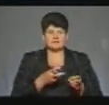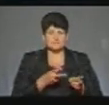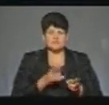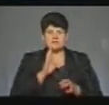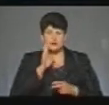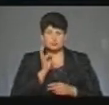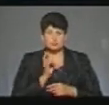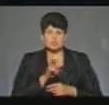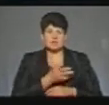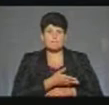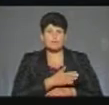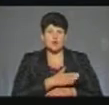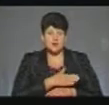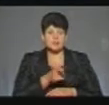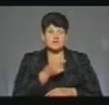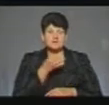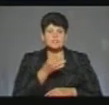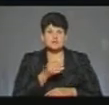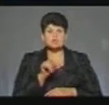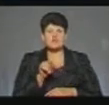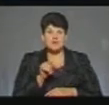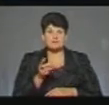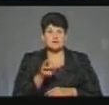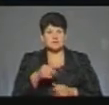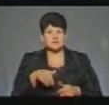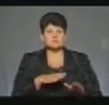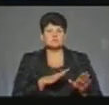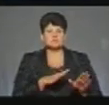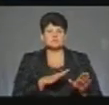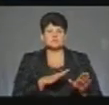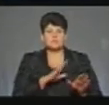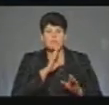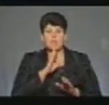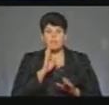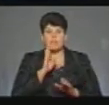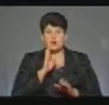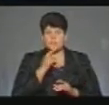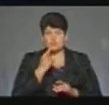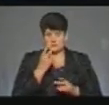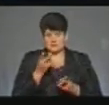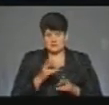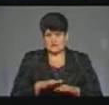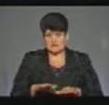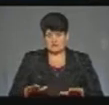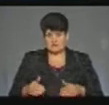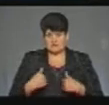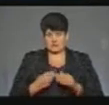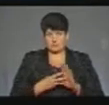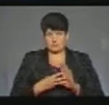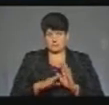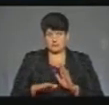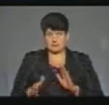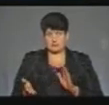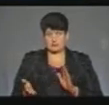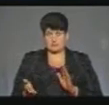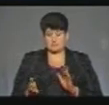Ранком прийшли поляки і сказали, що вам треба забиратися. Мама сказала, ви ж з дітьми, нас восьмеро дітей.